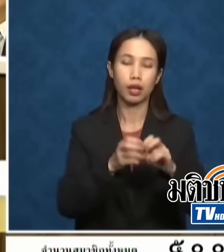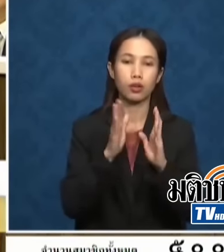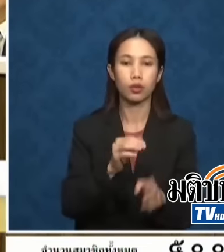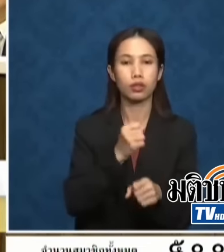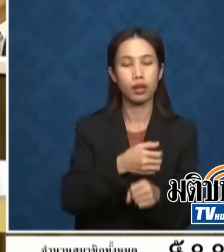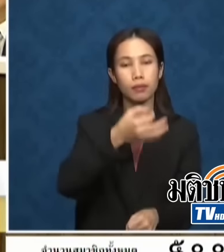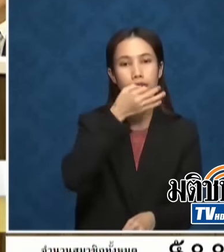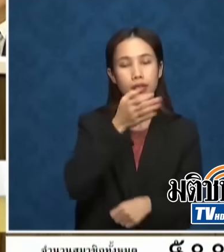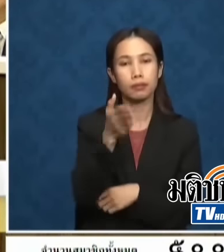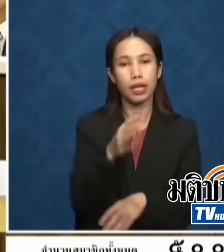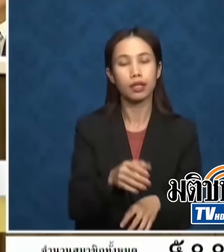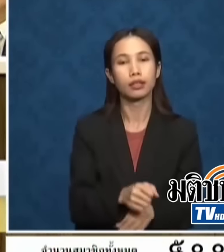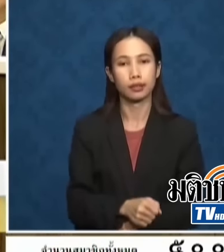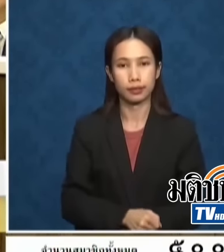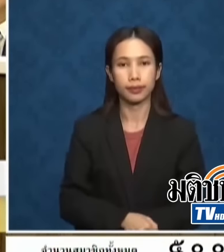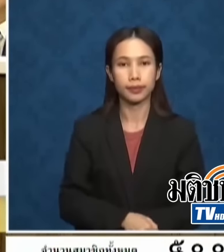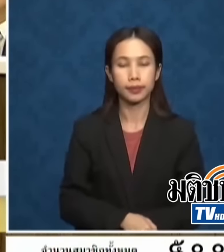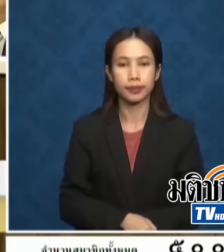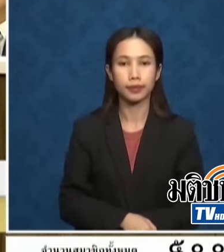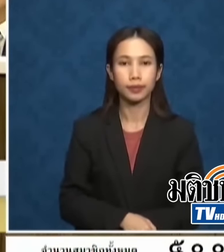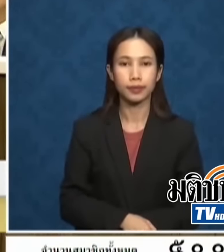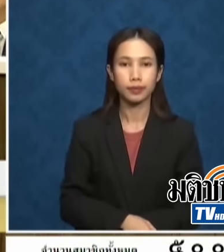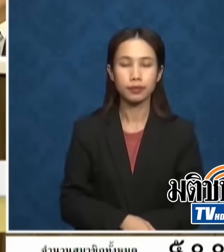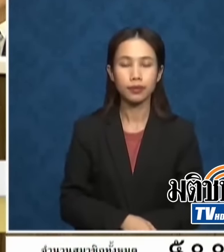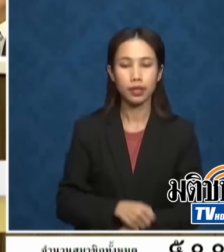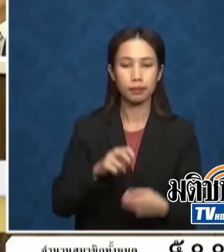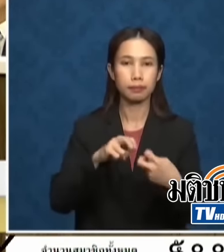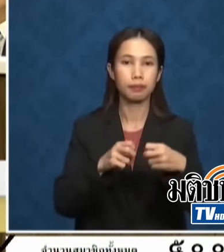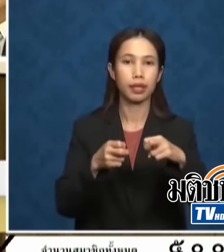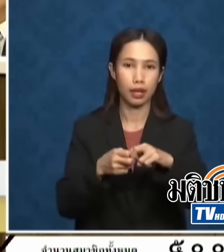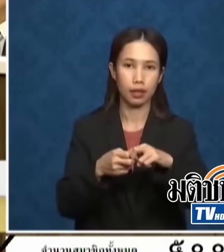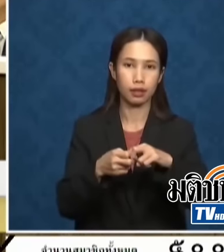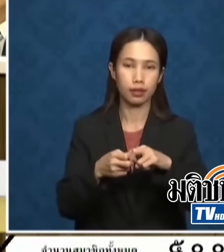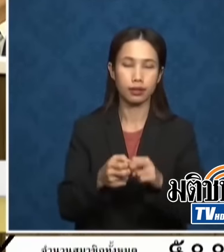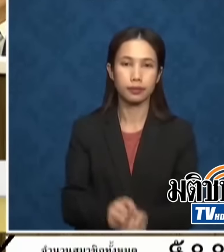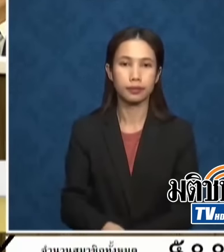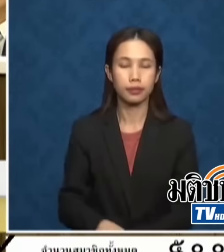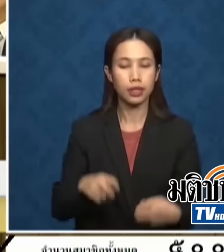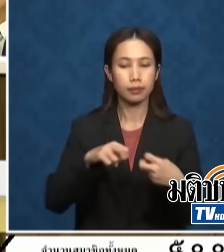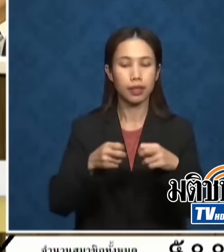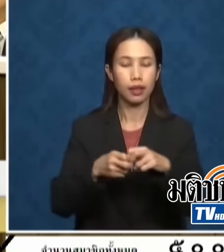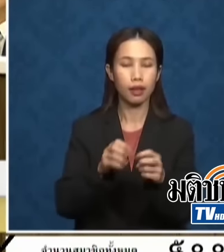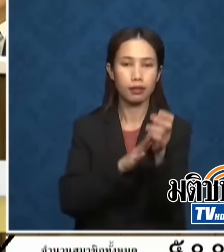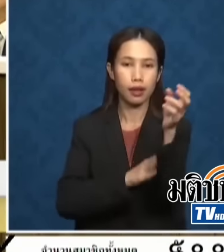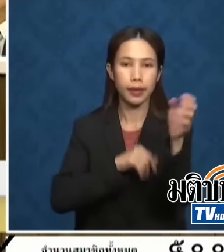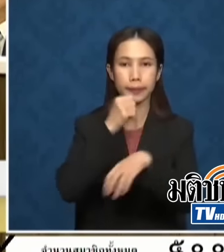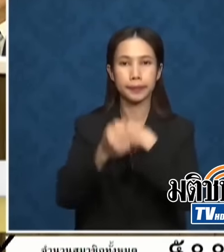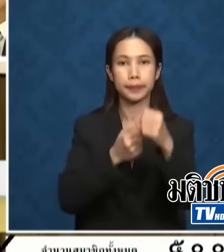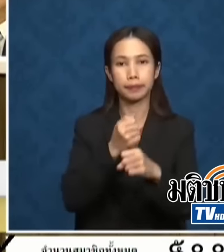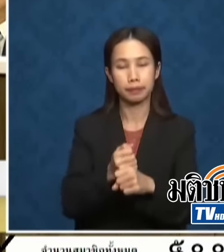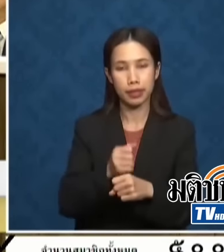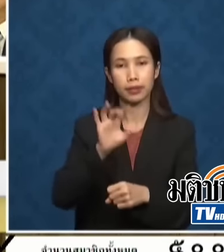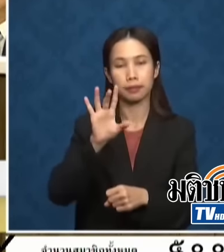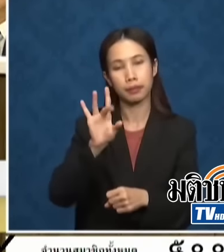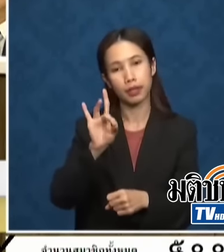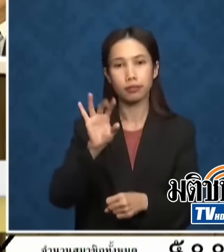จืดอันนี้เป็นปัญหาที่เกิดมาตลอด 8-9 ปีที่ผ่านมาและ